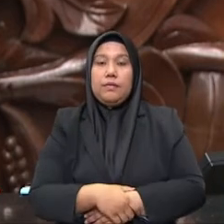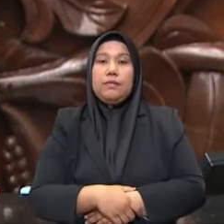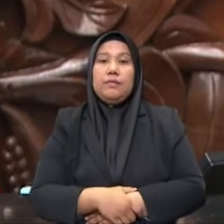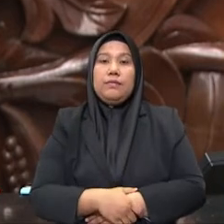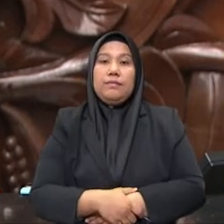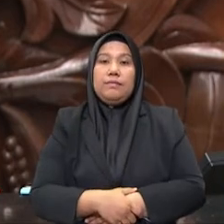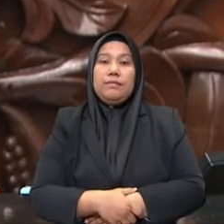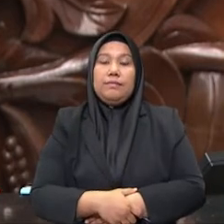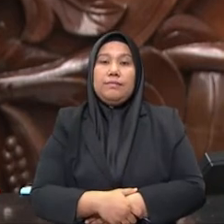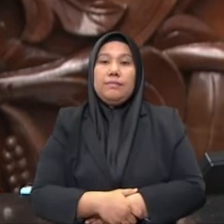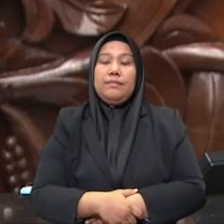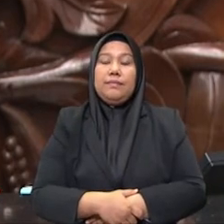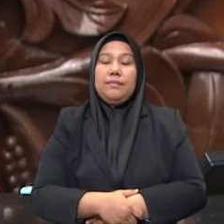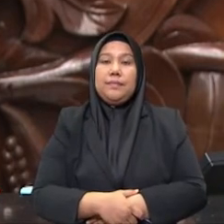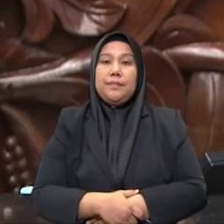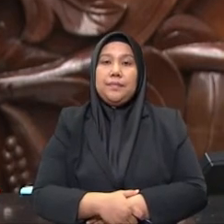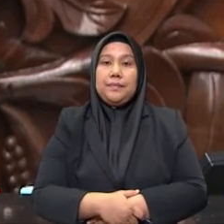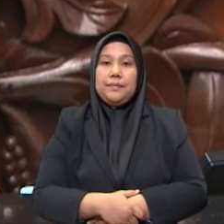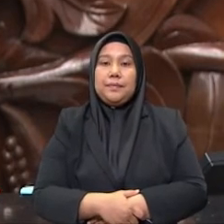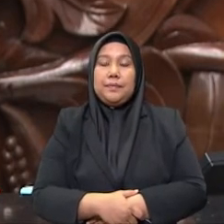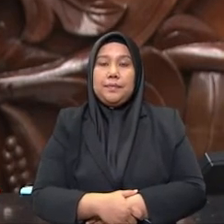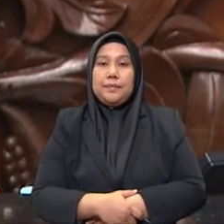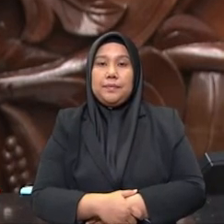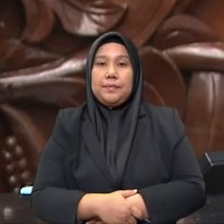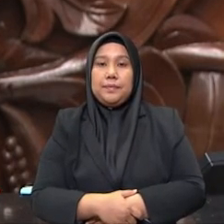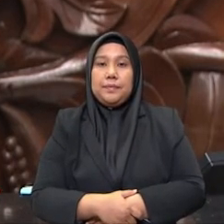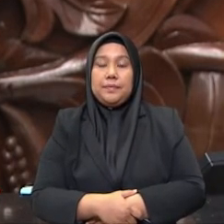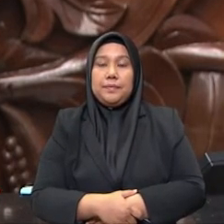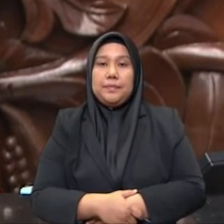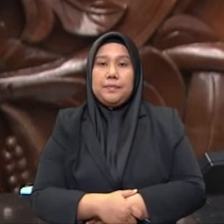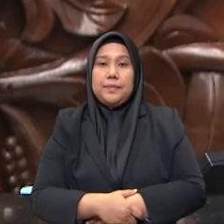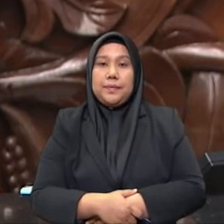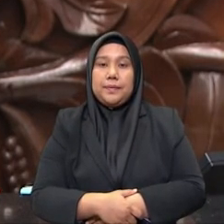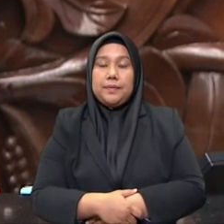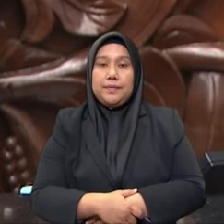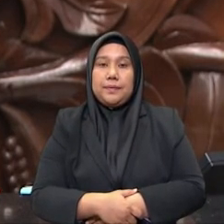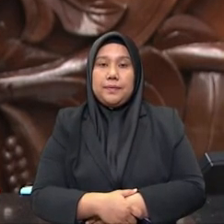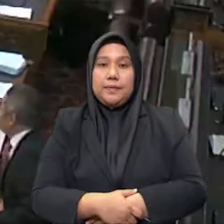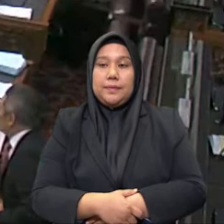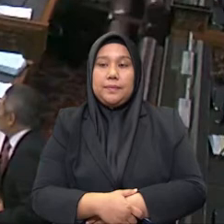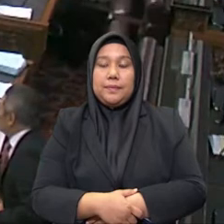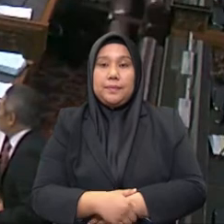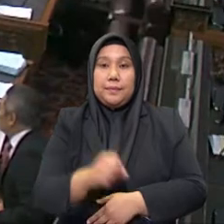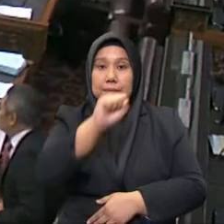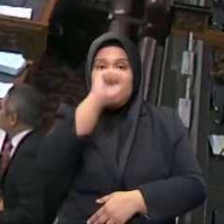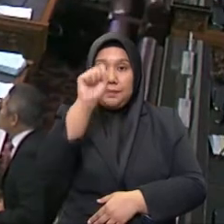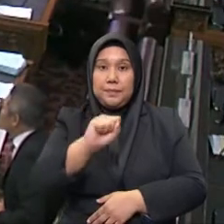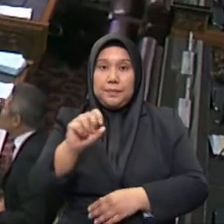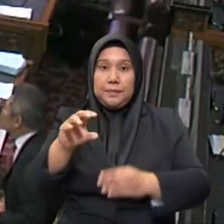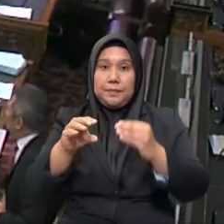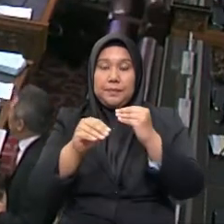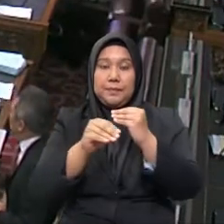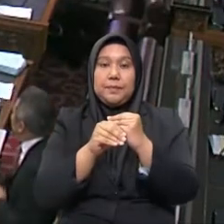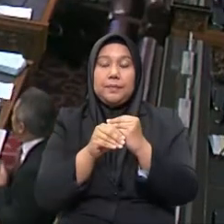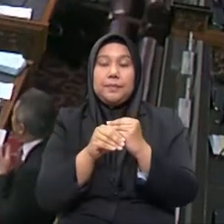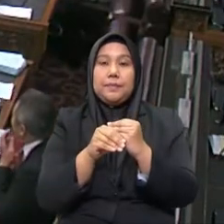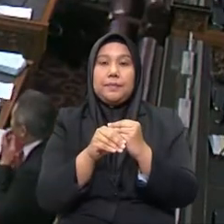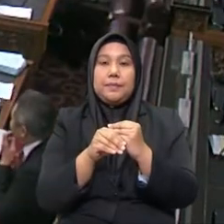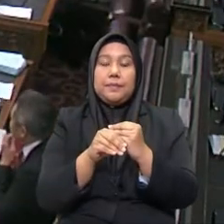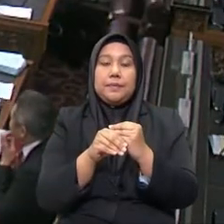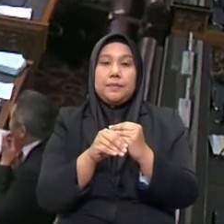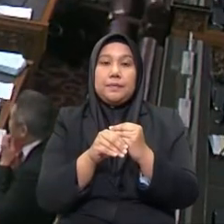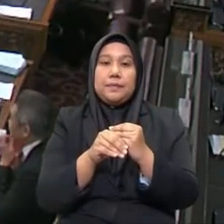ni, Datuk Ketua. Ya, Doktor. Soalan tambahan.